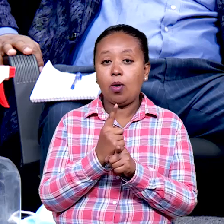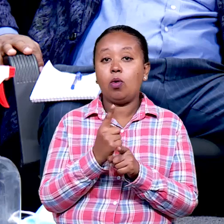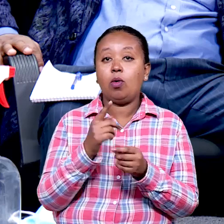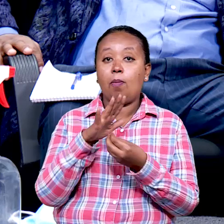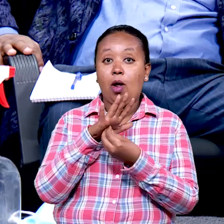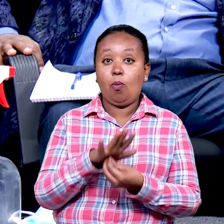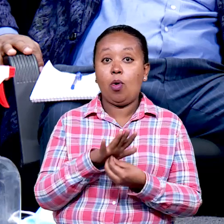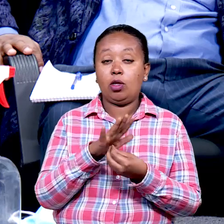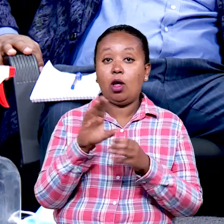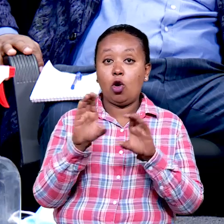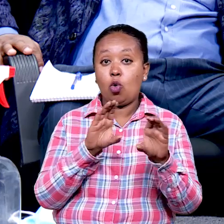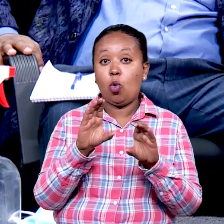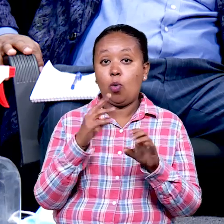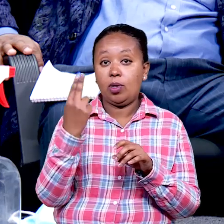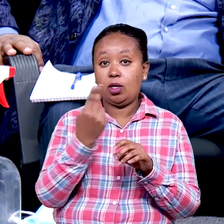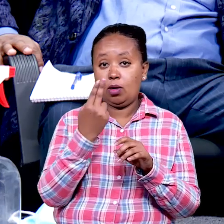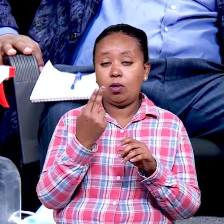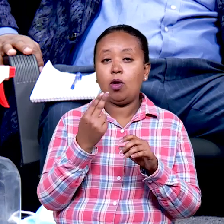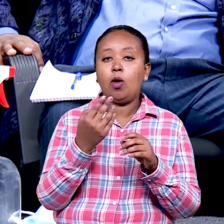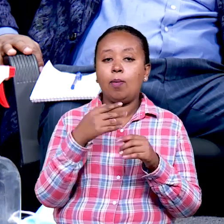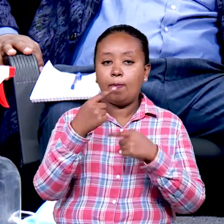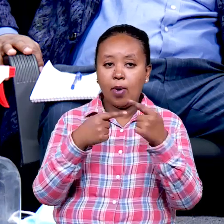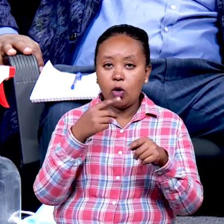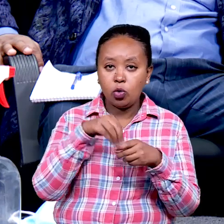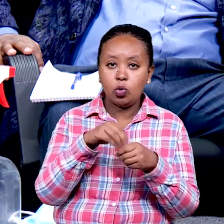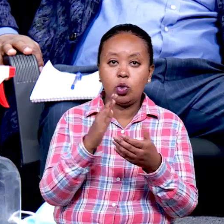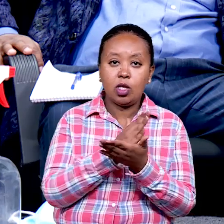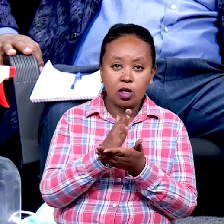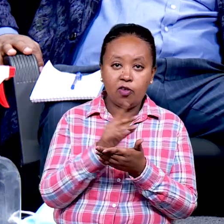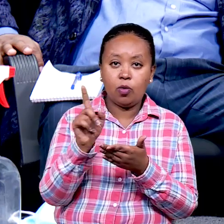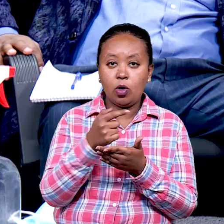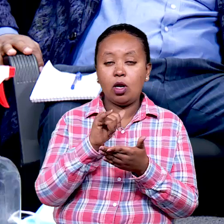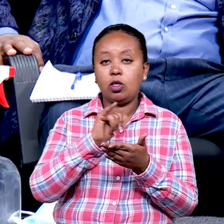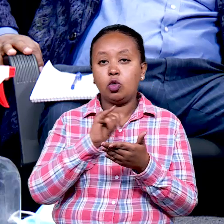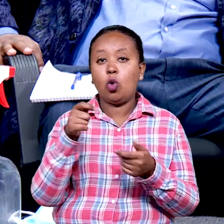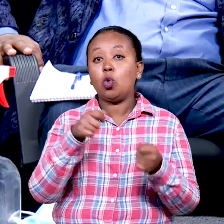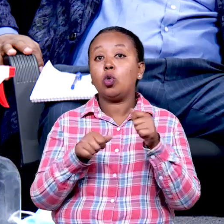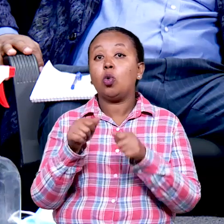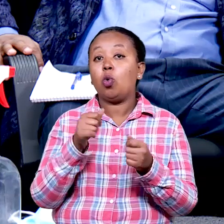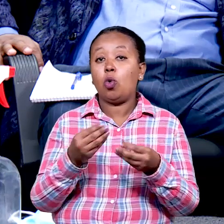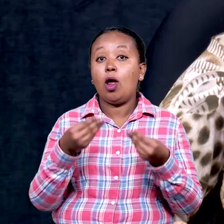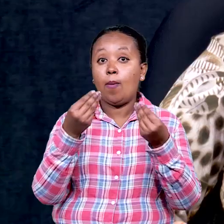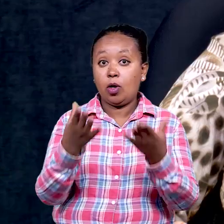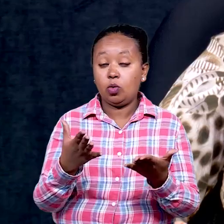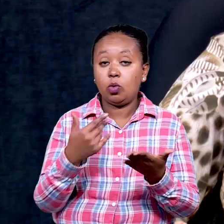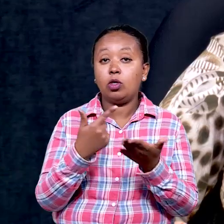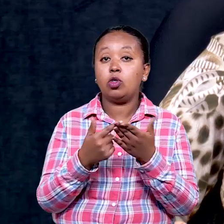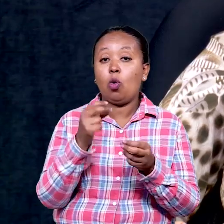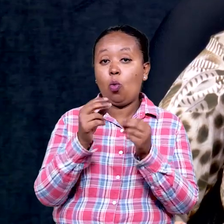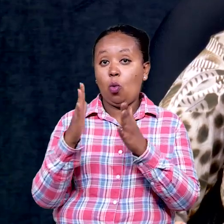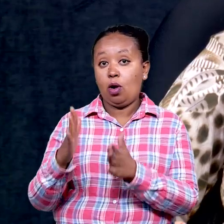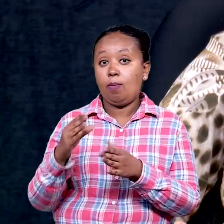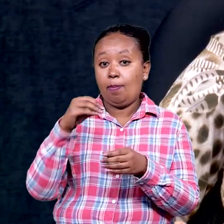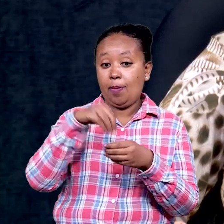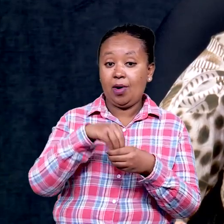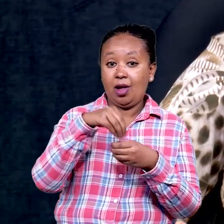በአግባቡ ማኒፕሌት አድርጎ የመጠቀም በሂደቱ ውስጥ ተሳታፊ እንዲሆኑ የራሳቸውን ማስተዋጽኦ እንዲያበረክቱ በእነሱም